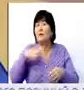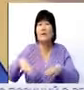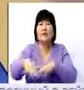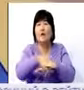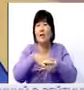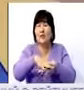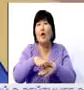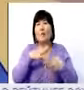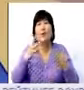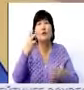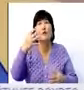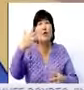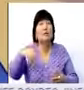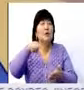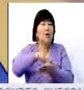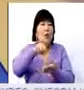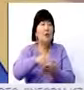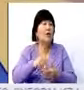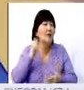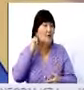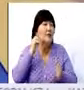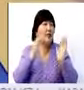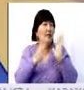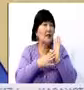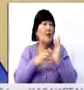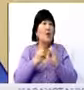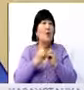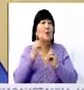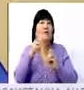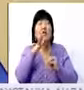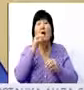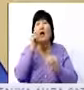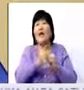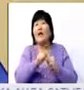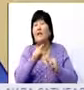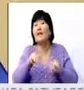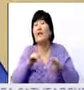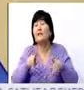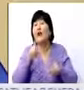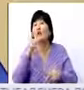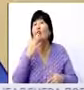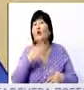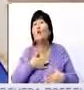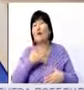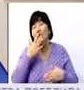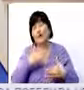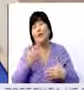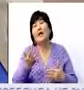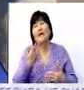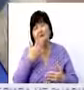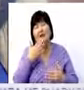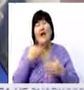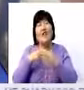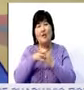негде упасть. Более 250 участников в возрасте от 9 до 12 лет. Каждым из них движет одна любовь – любовь к национальной